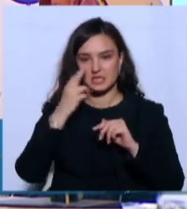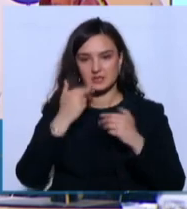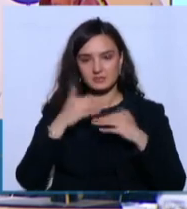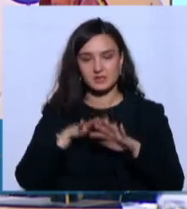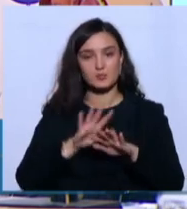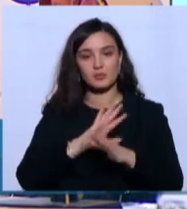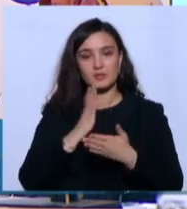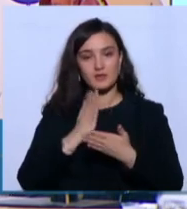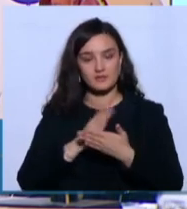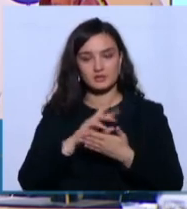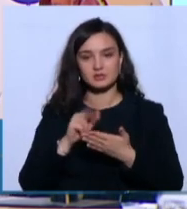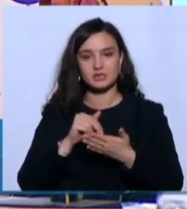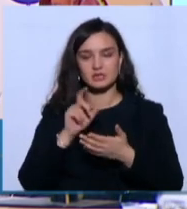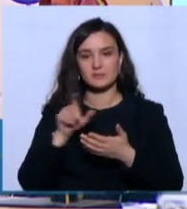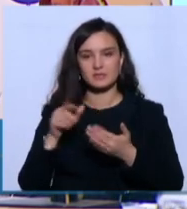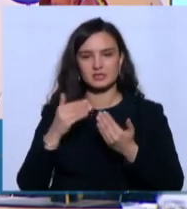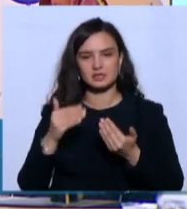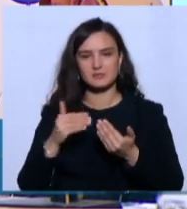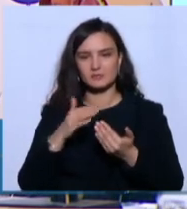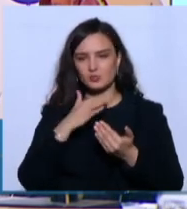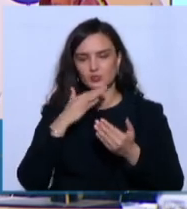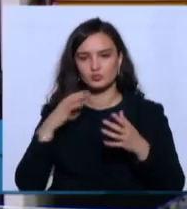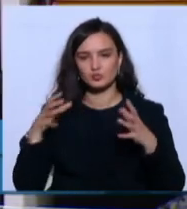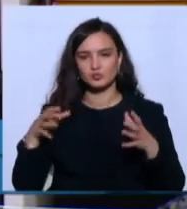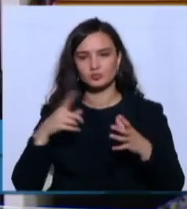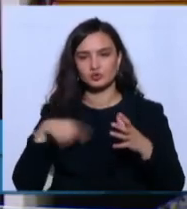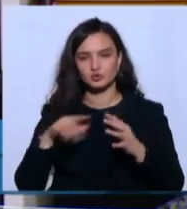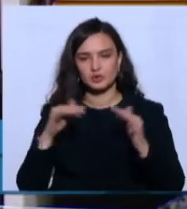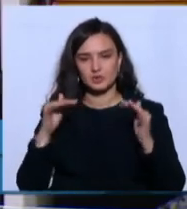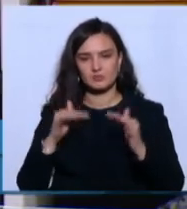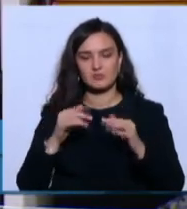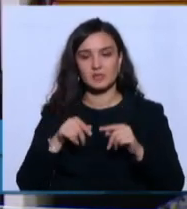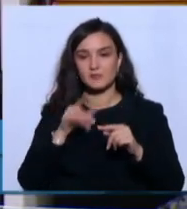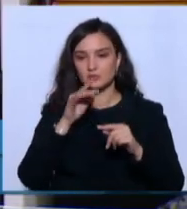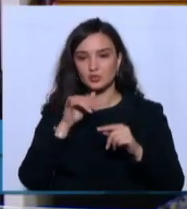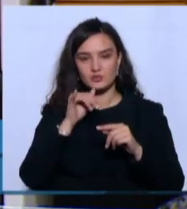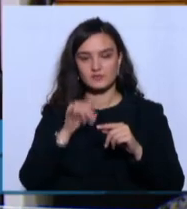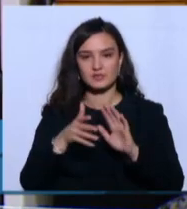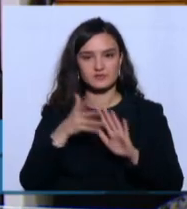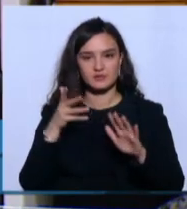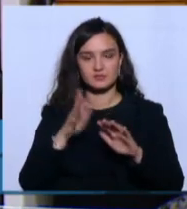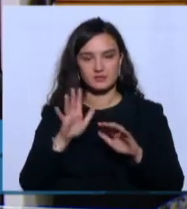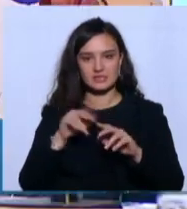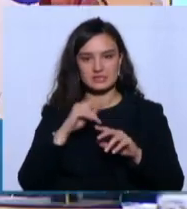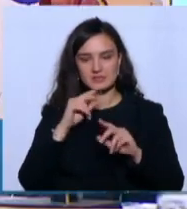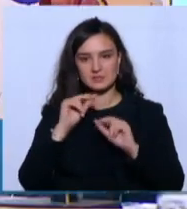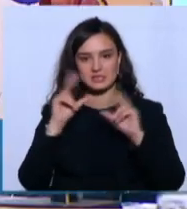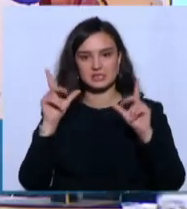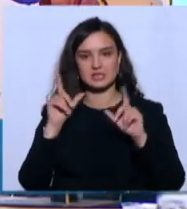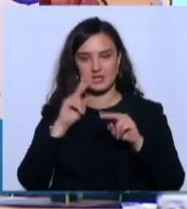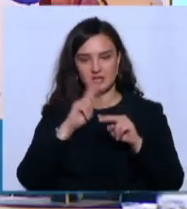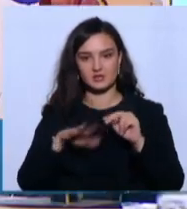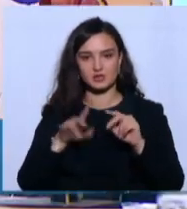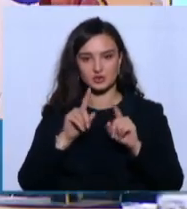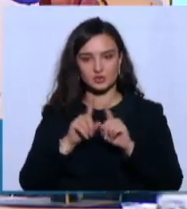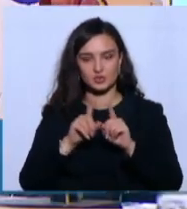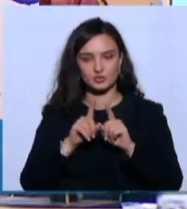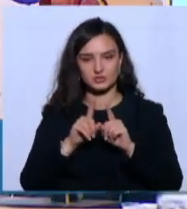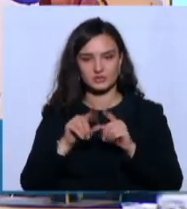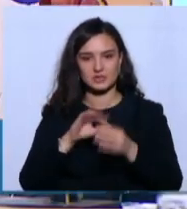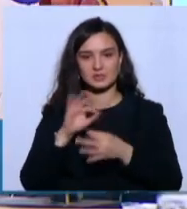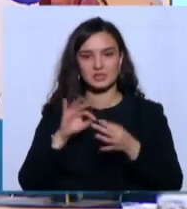ადაპტირებული არ ვართ და თქვათ ადამიანთა საკმაოდ დიდი ჯგუფი შეიკრიბება და აი ამ დროს ვერც კი აფიქსირებს, რომ სიფხიზლე დაკარგა და რაღაცის